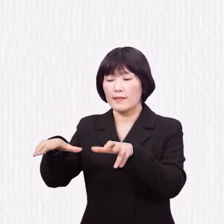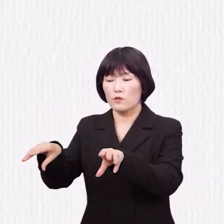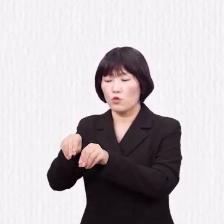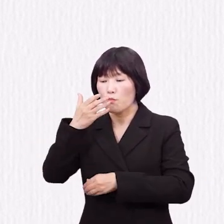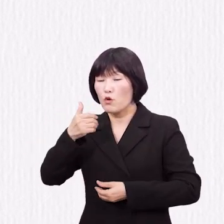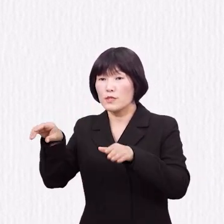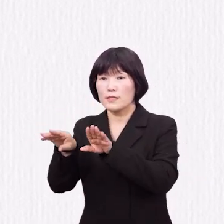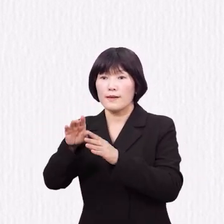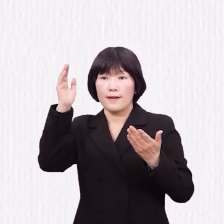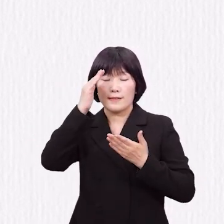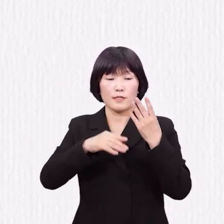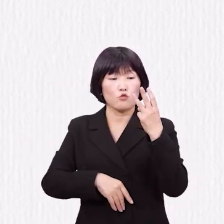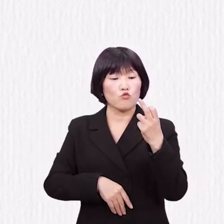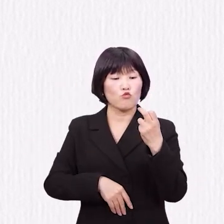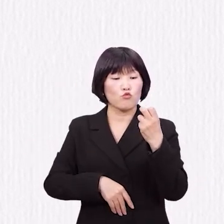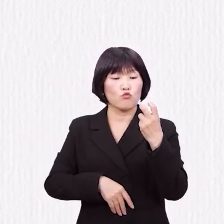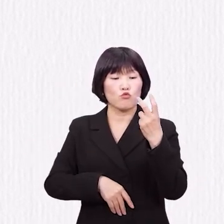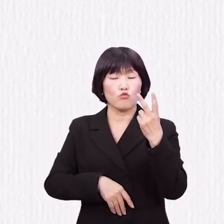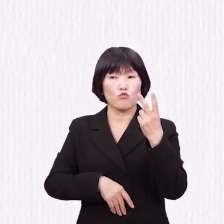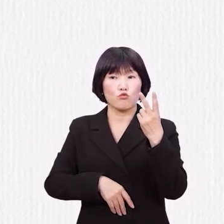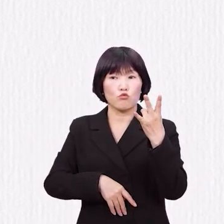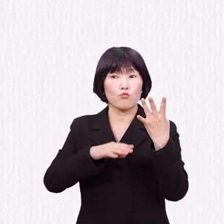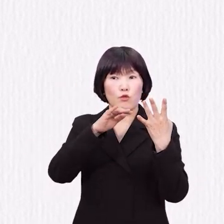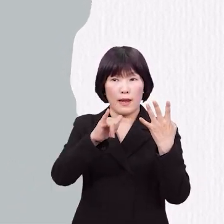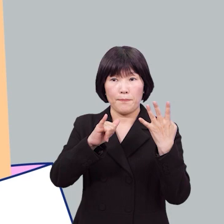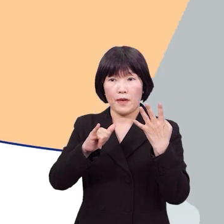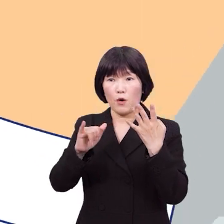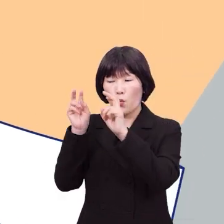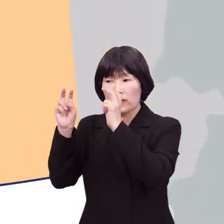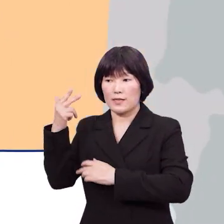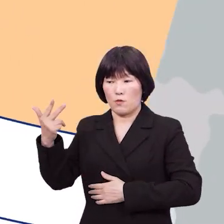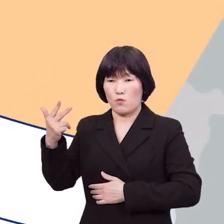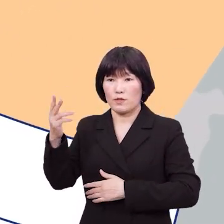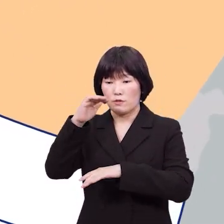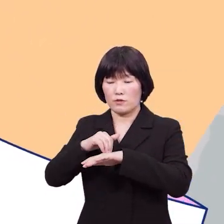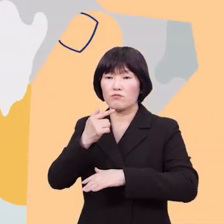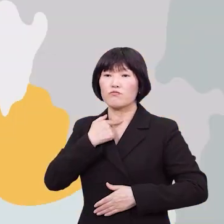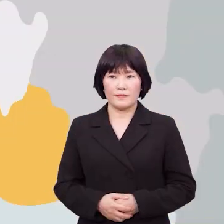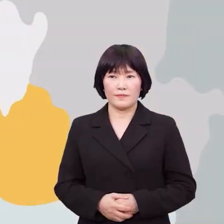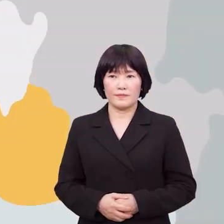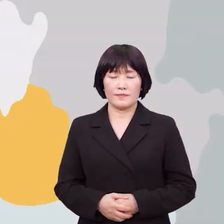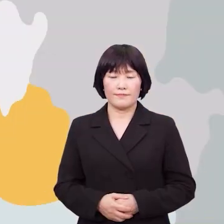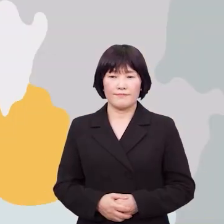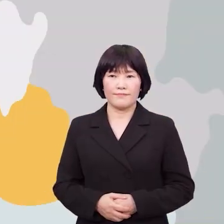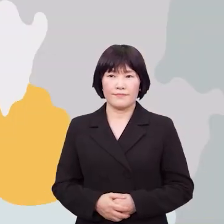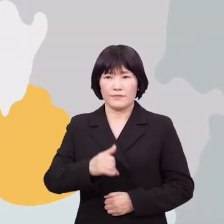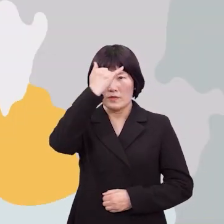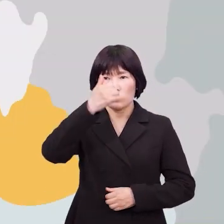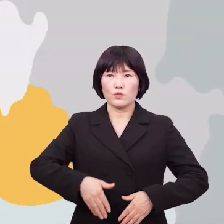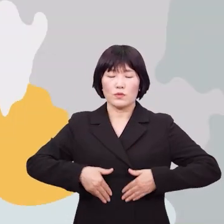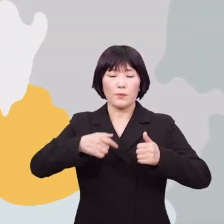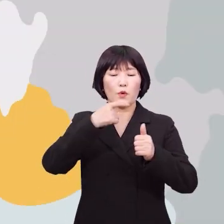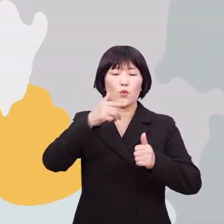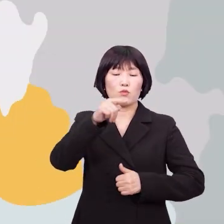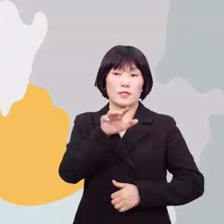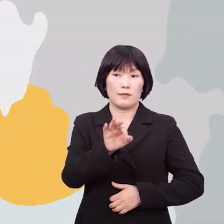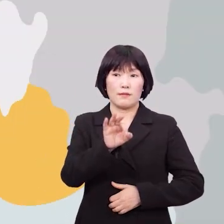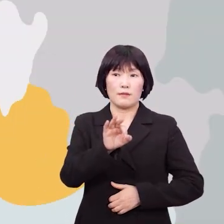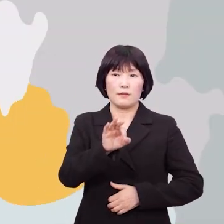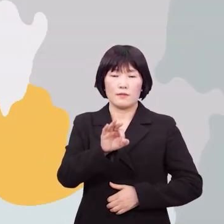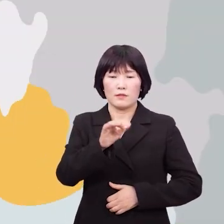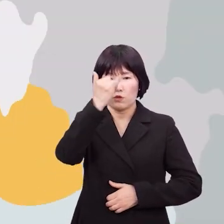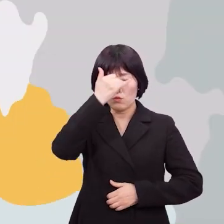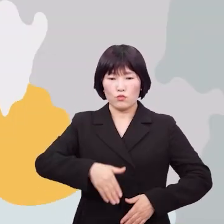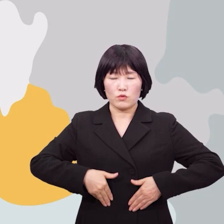학생들이 7곳의 사업체에서 직무훈련을 실시하였습니다. 충청남도 교육청에서는 충청남도 남부